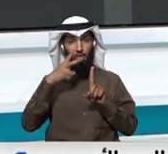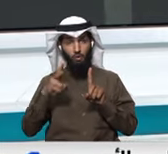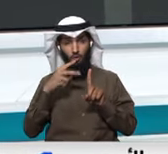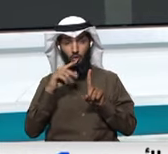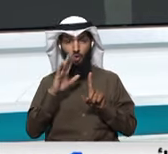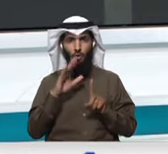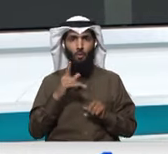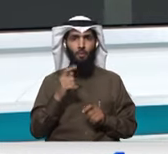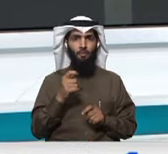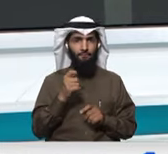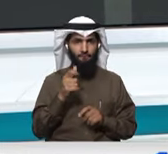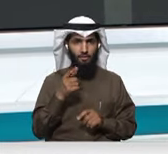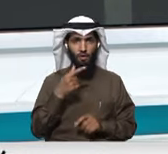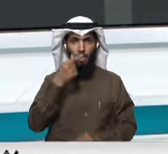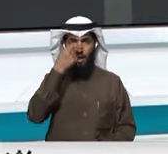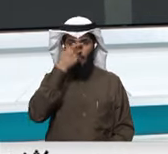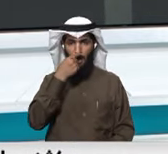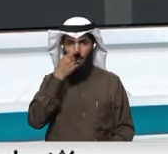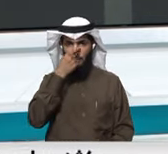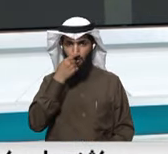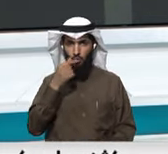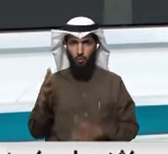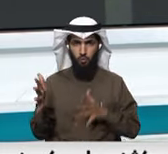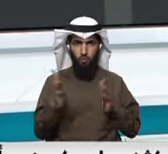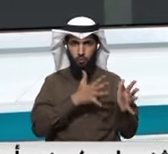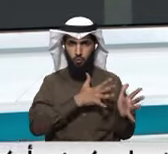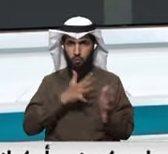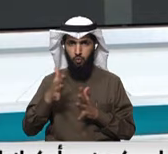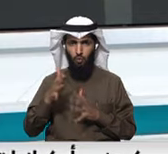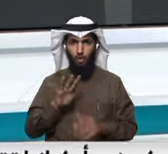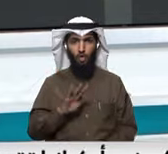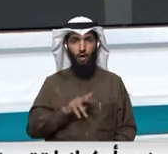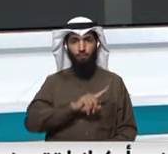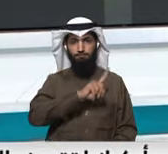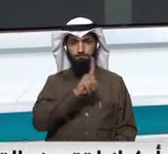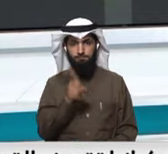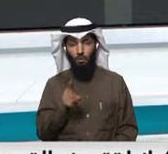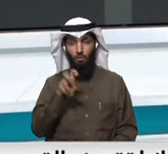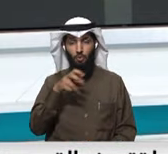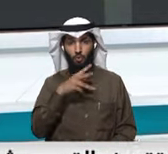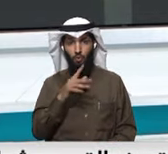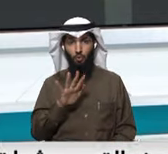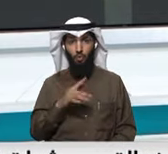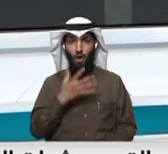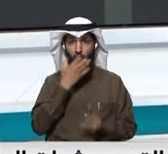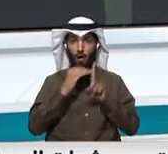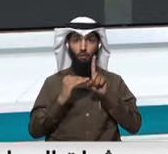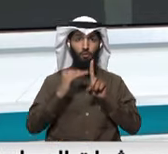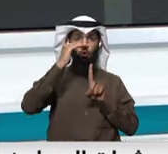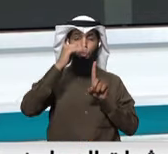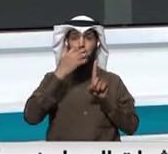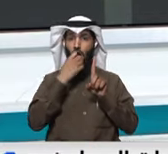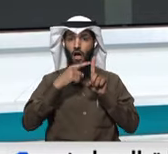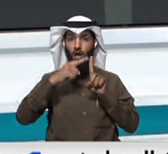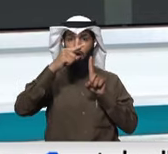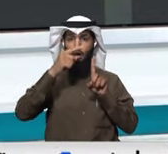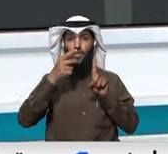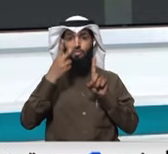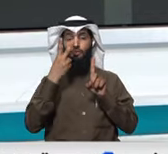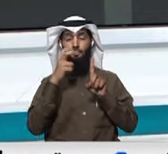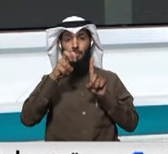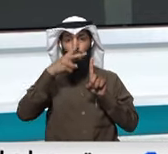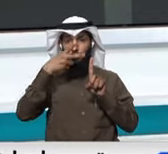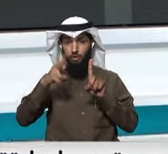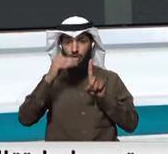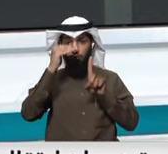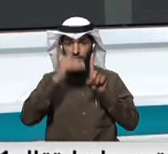شوي الهواء في يوم الخميس ويكون من 12 لى 444 شمالي الى شمالي غربي العظمى 28 والصغرى 17 درجه